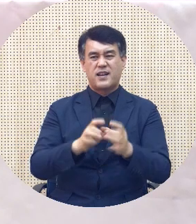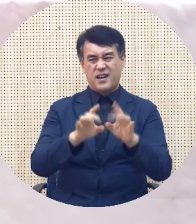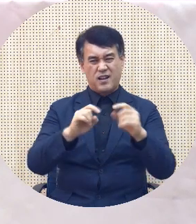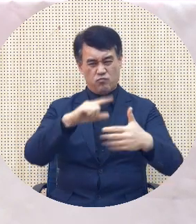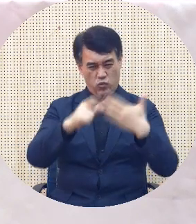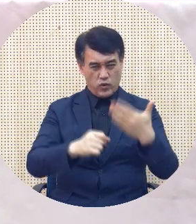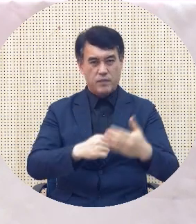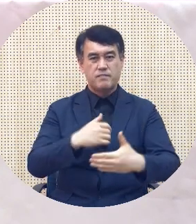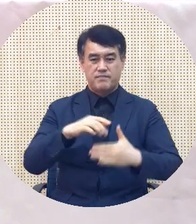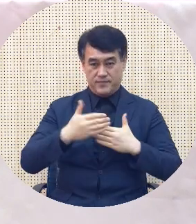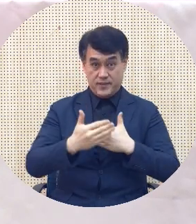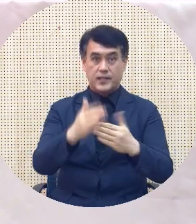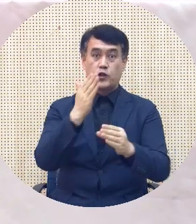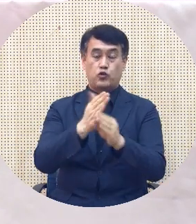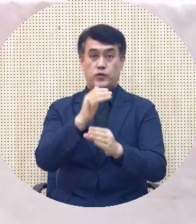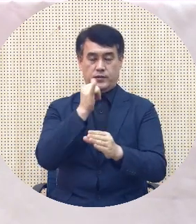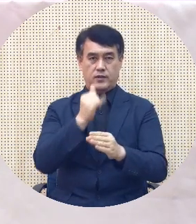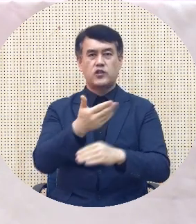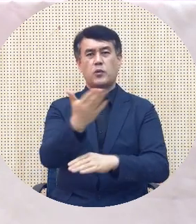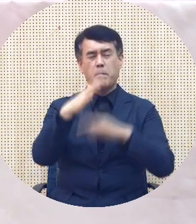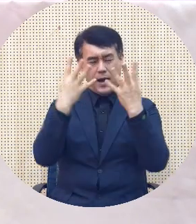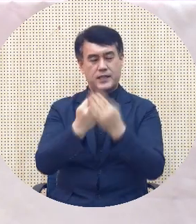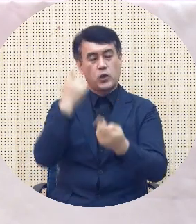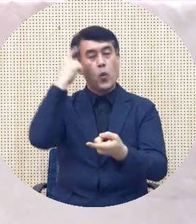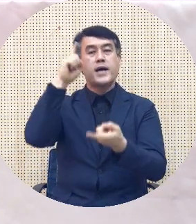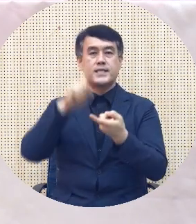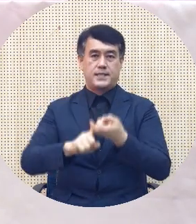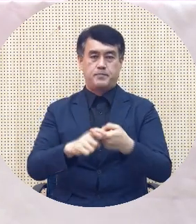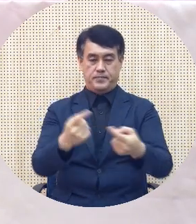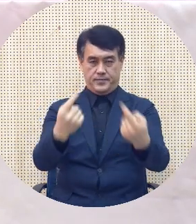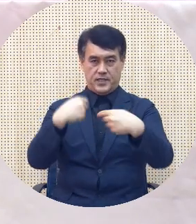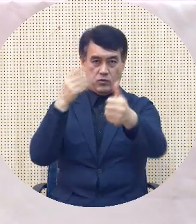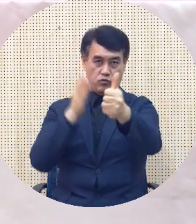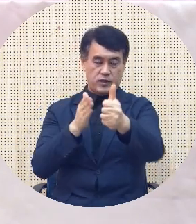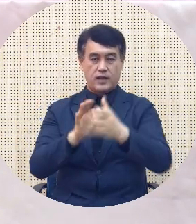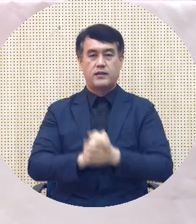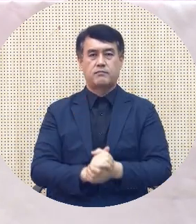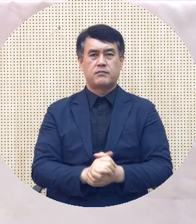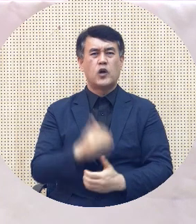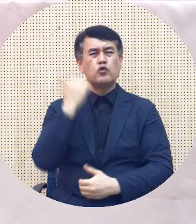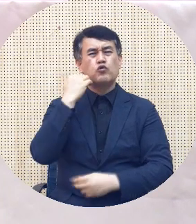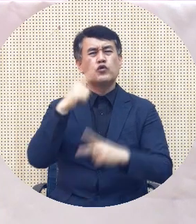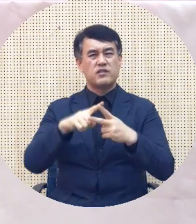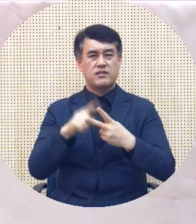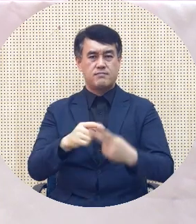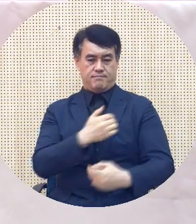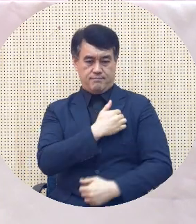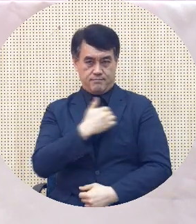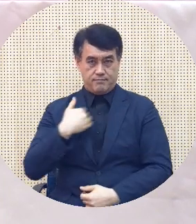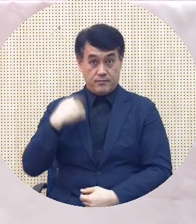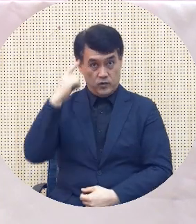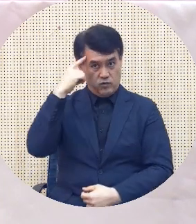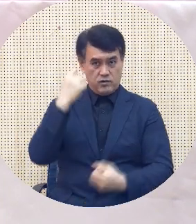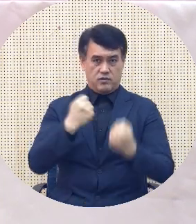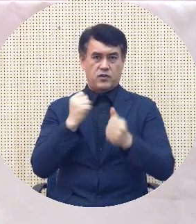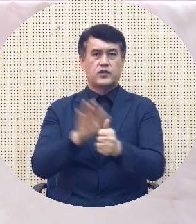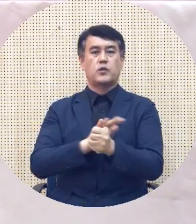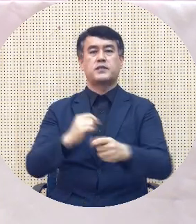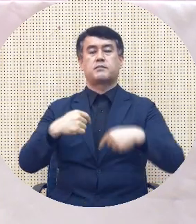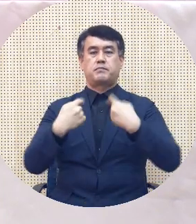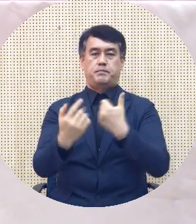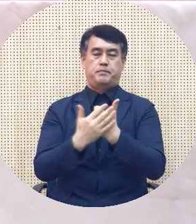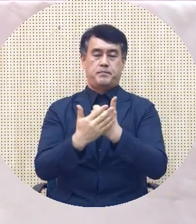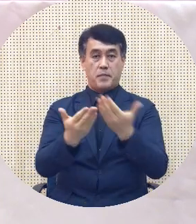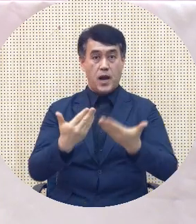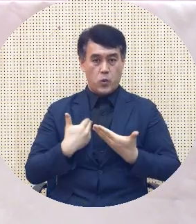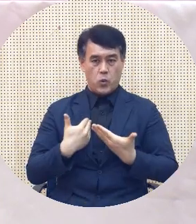프로그램이 진행되니 여러분들의 많은 관심과 참여를 부탁드립니다. 누구나 당당하게 정신건강 서비스를 이용하고